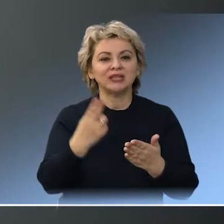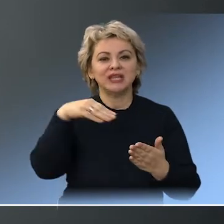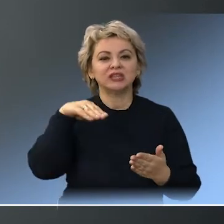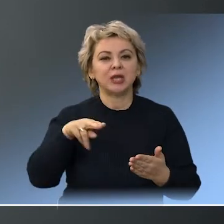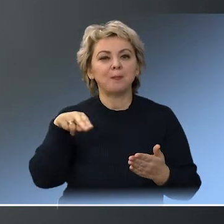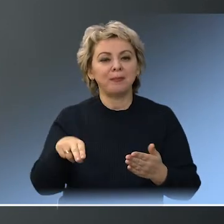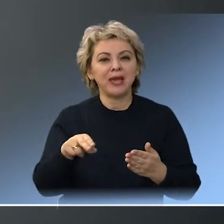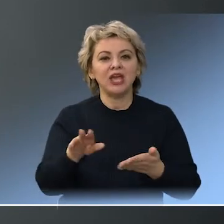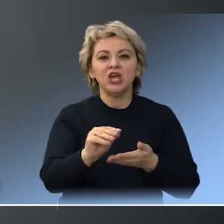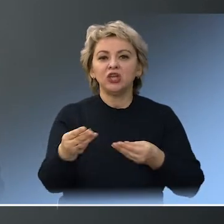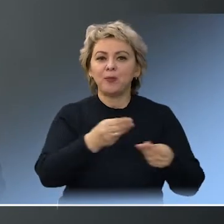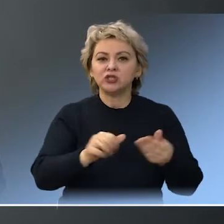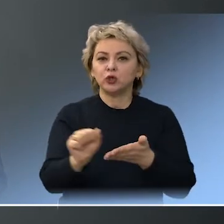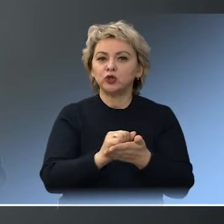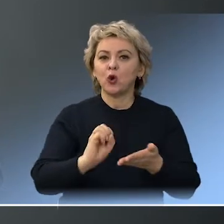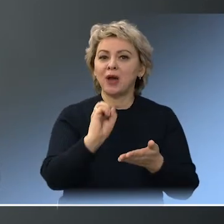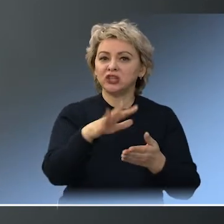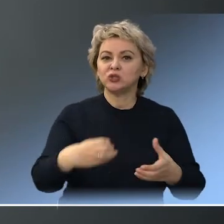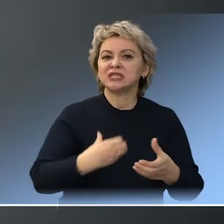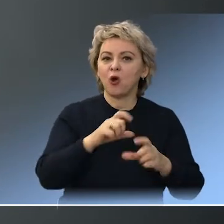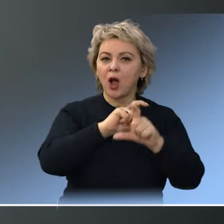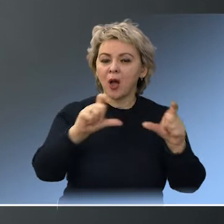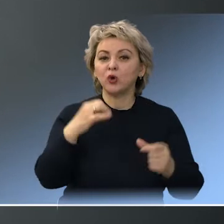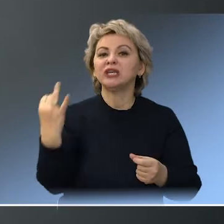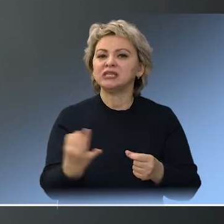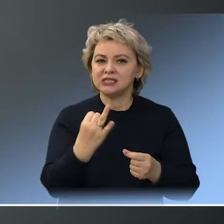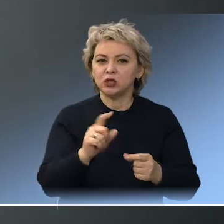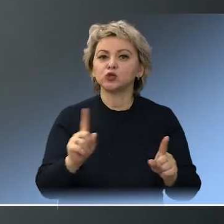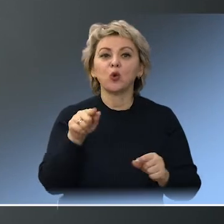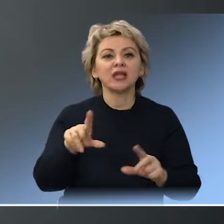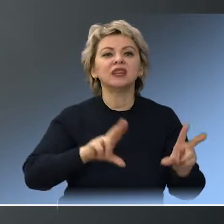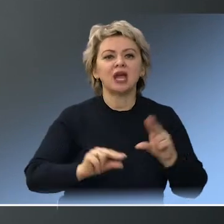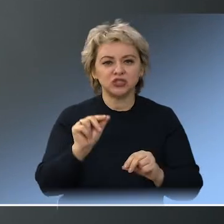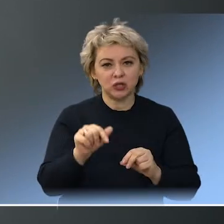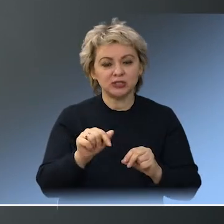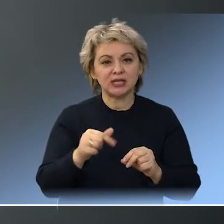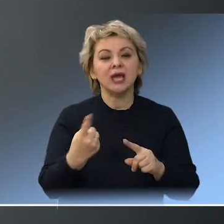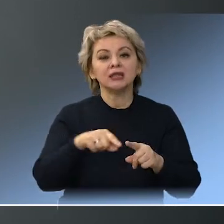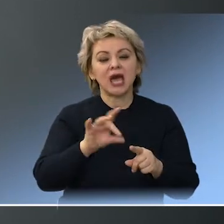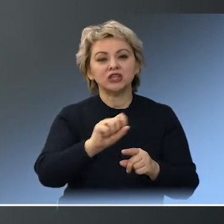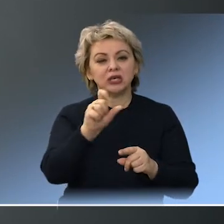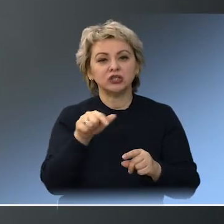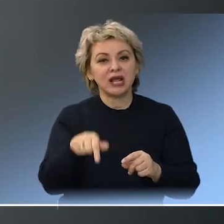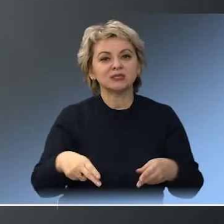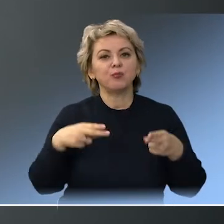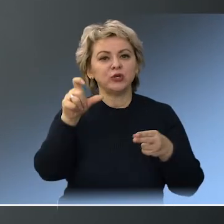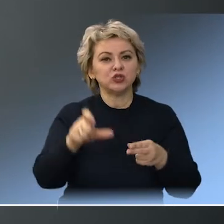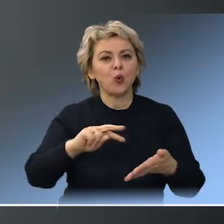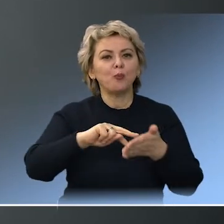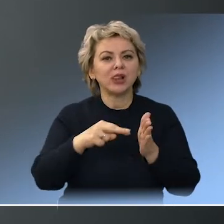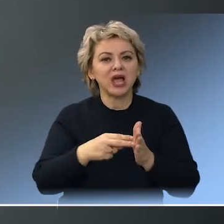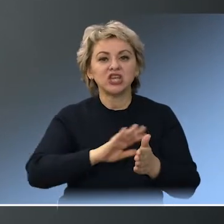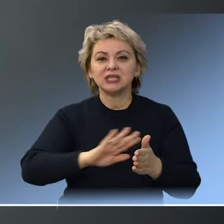ДТП и подают поддельные документы в страховую компанию, интересно, на что они надеются? На этот раз злоумышленник